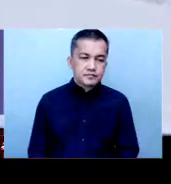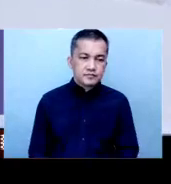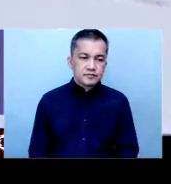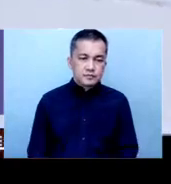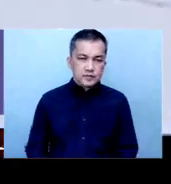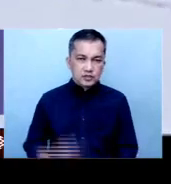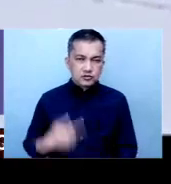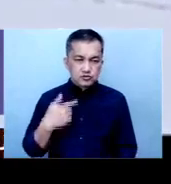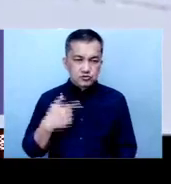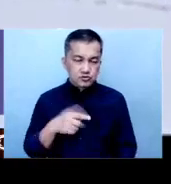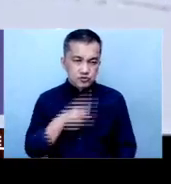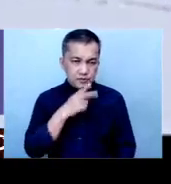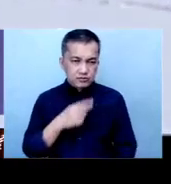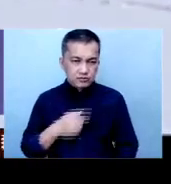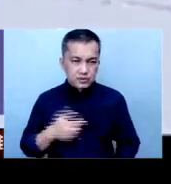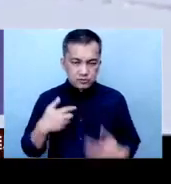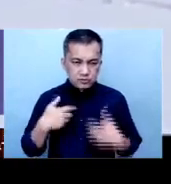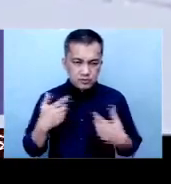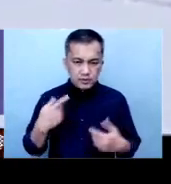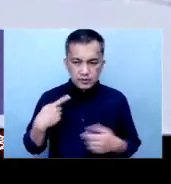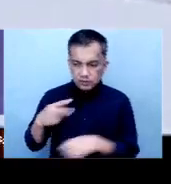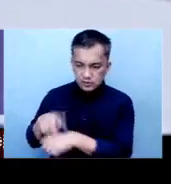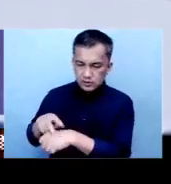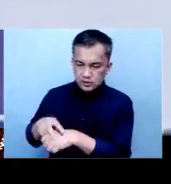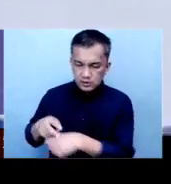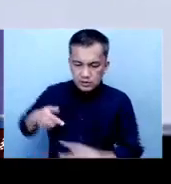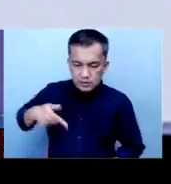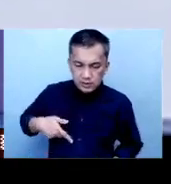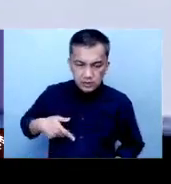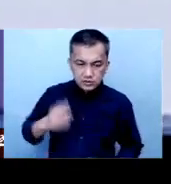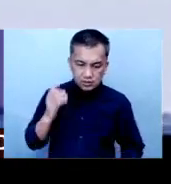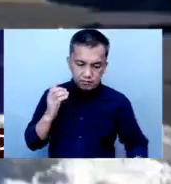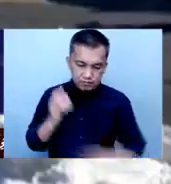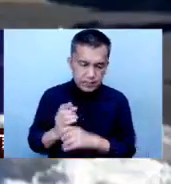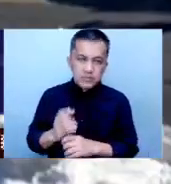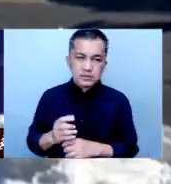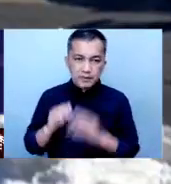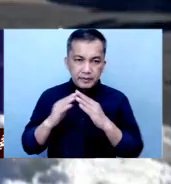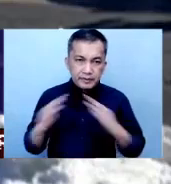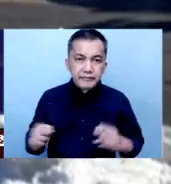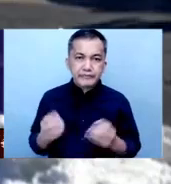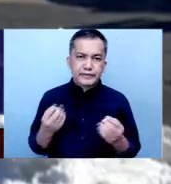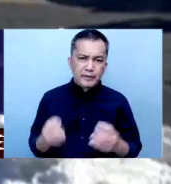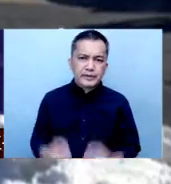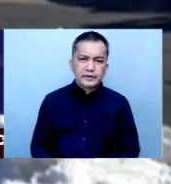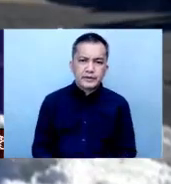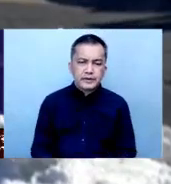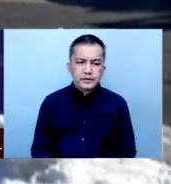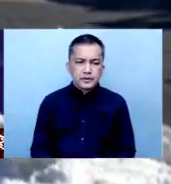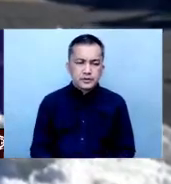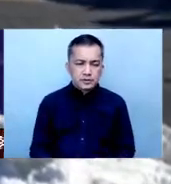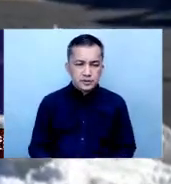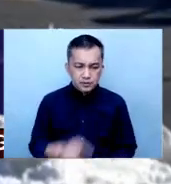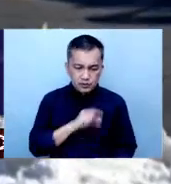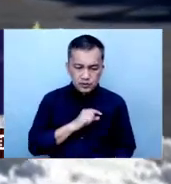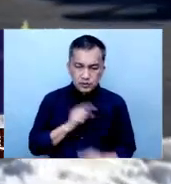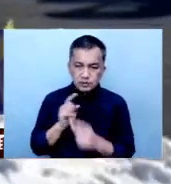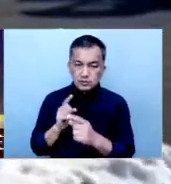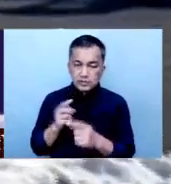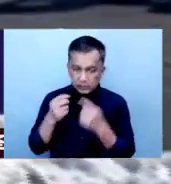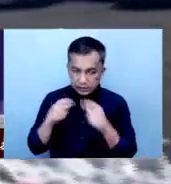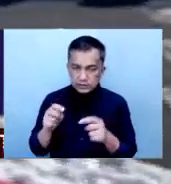suspect, lalo't marami siyang imbak na baril at bala sa loob ng kanilang bahay. Sinubukan pang makipagnegosasyon ng mga pulis sa suspect